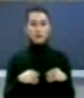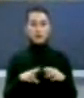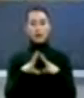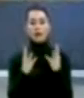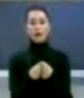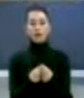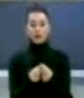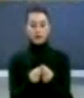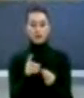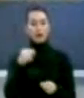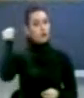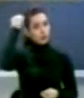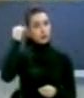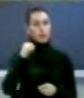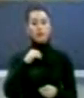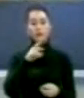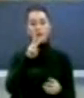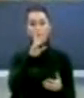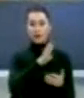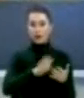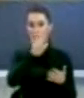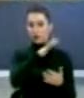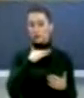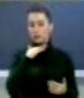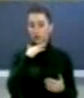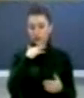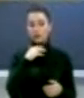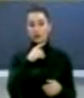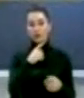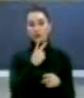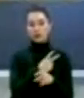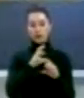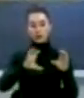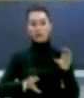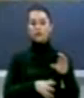e veriut Kosovës karshi pjesës tjetër të shtetit.